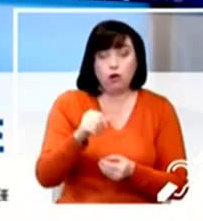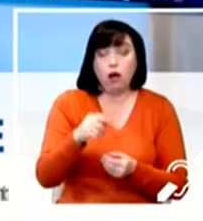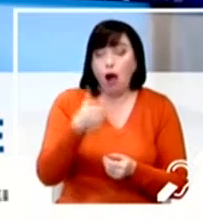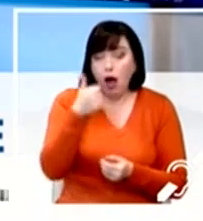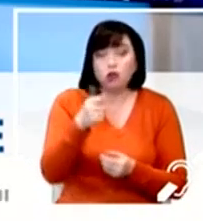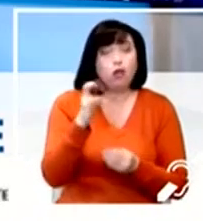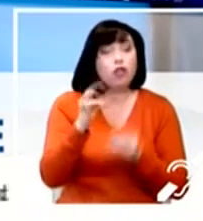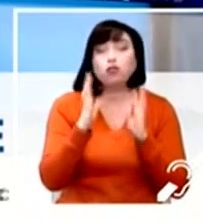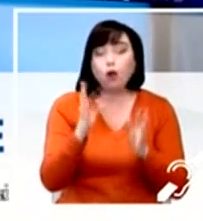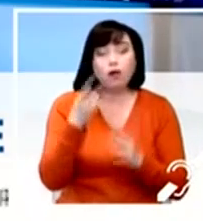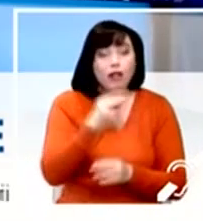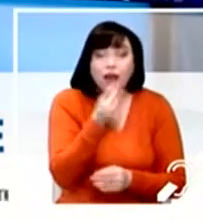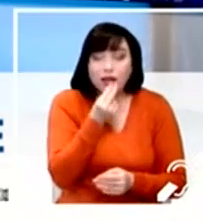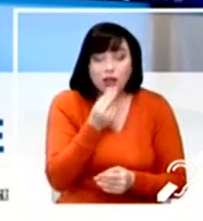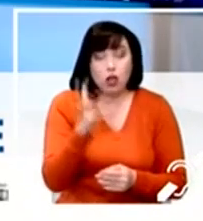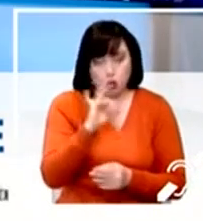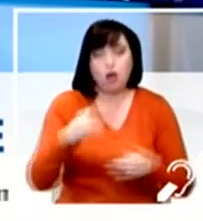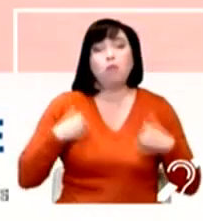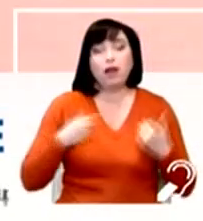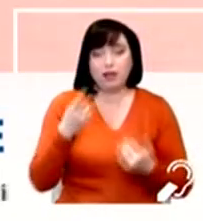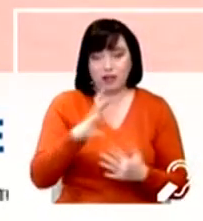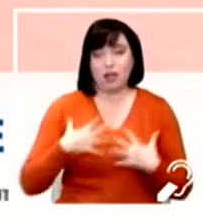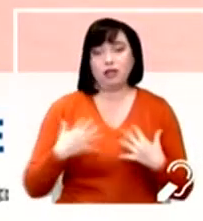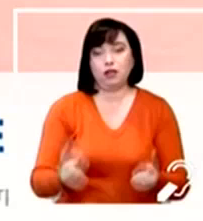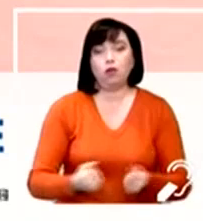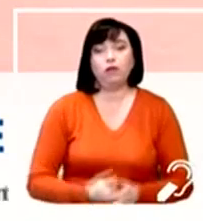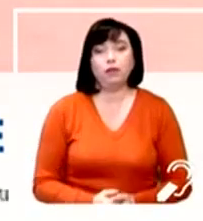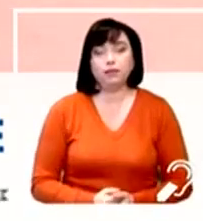nu doar în bucate, dar și pentru o sănătate.